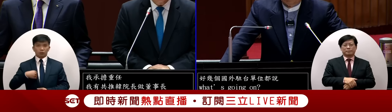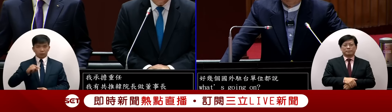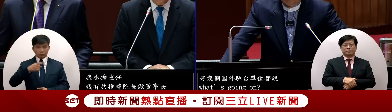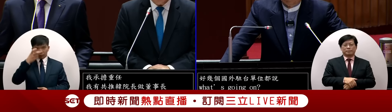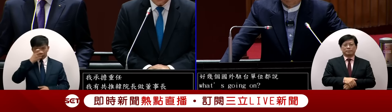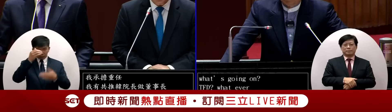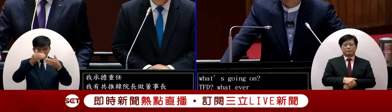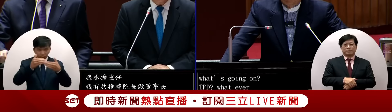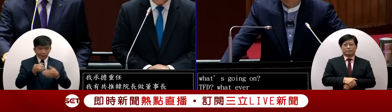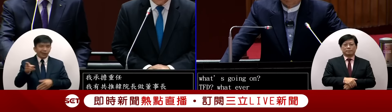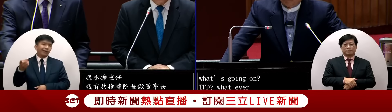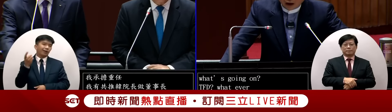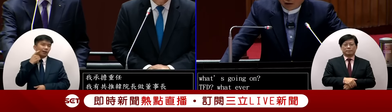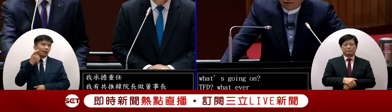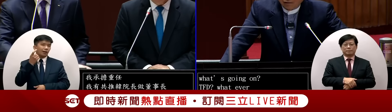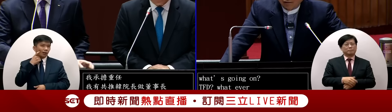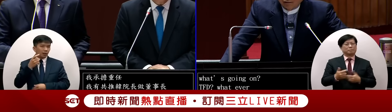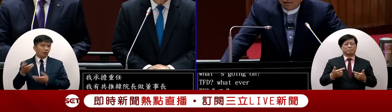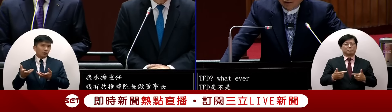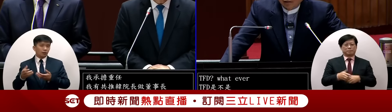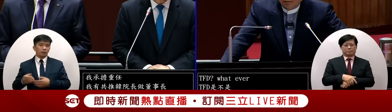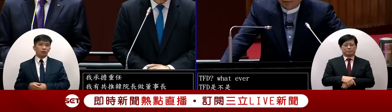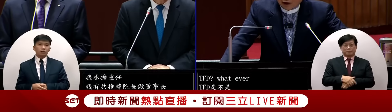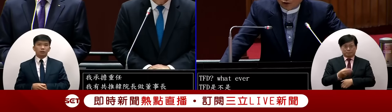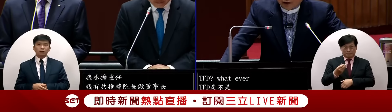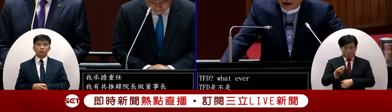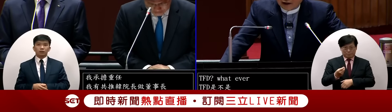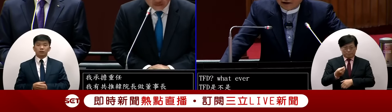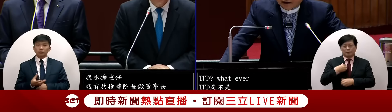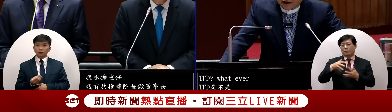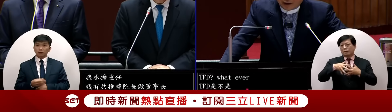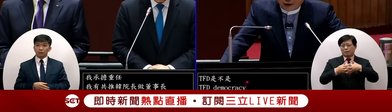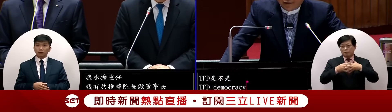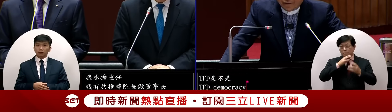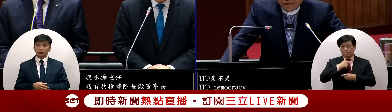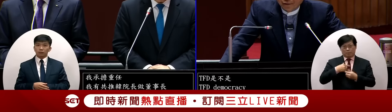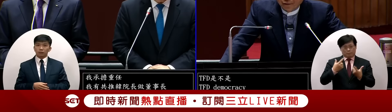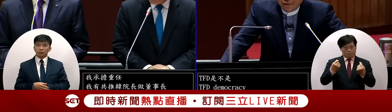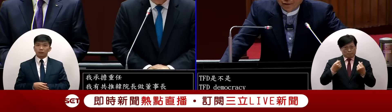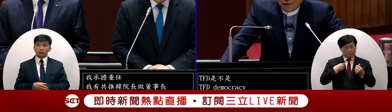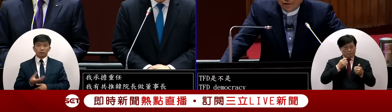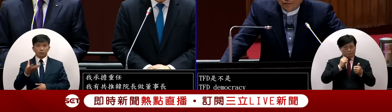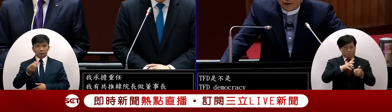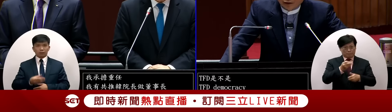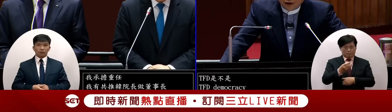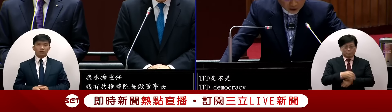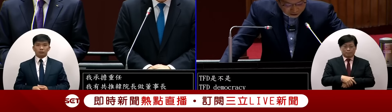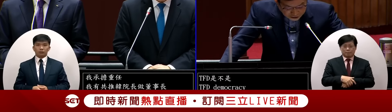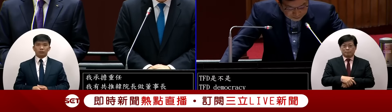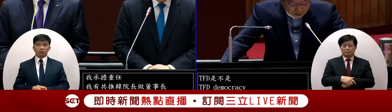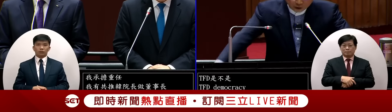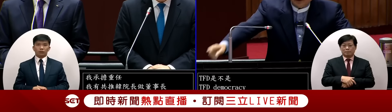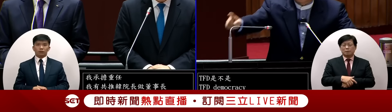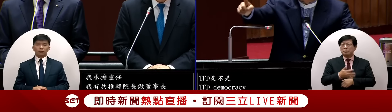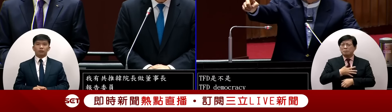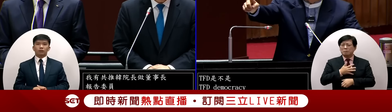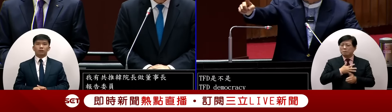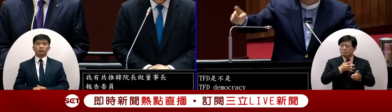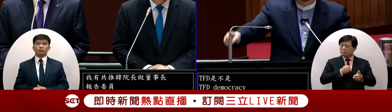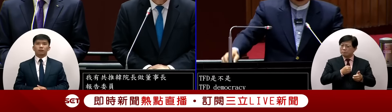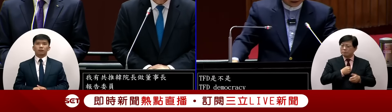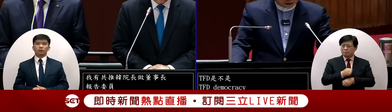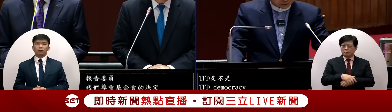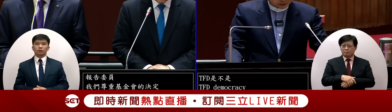那是一个假讯息啦，哈、 哦。没有， 没有。 美国的 NED 也没有。 没有。 美国，你知不知道？请问你知不